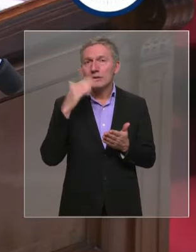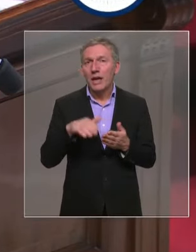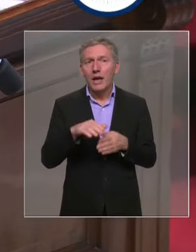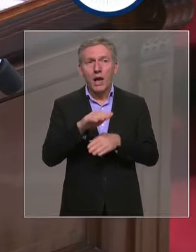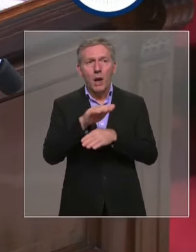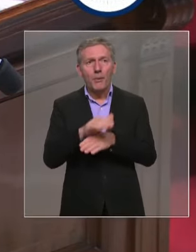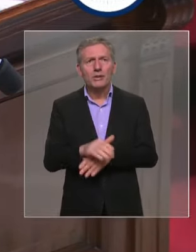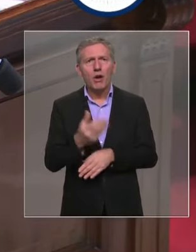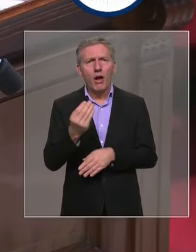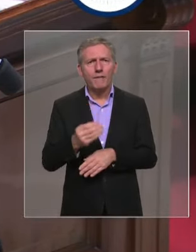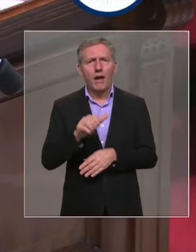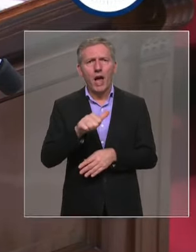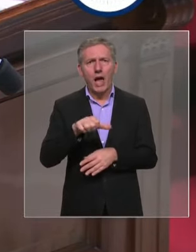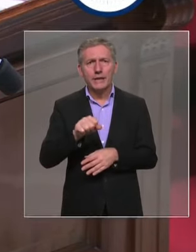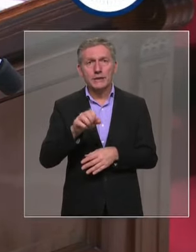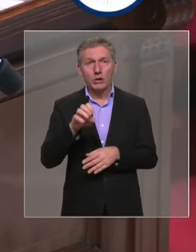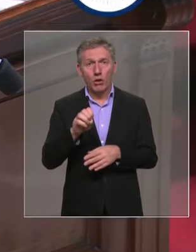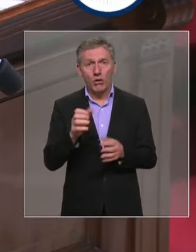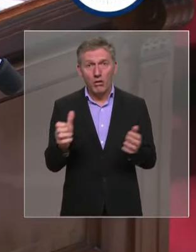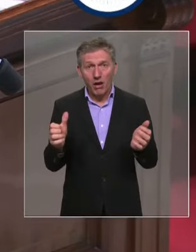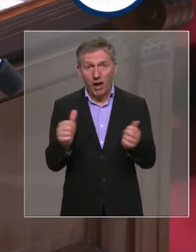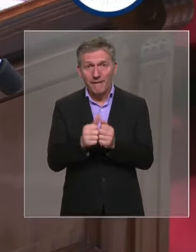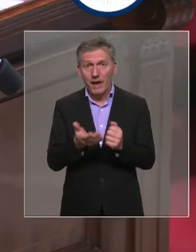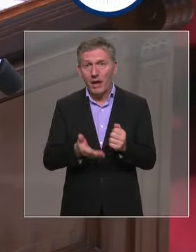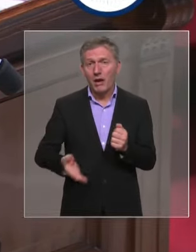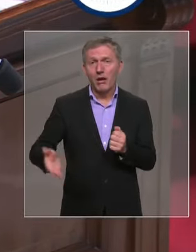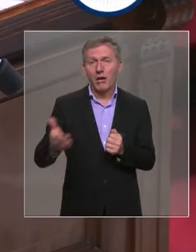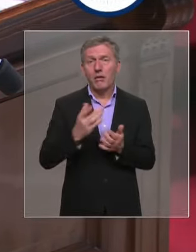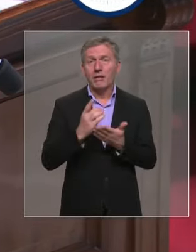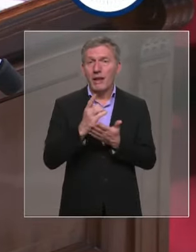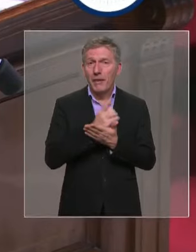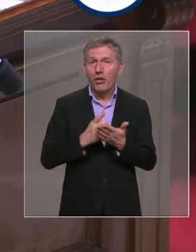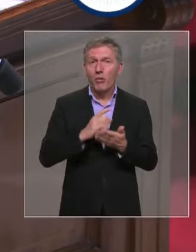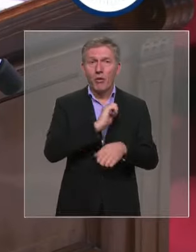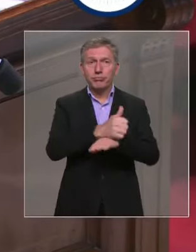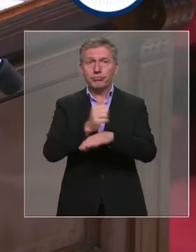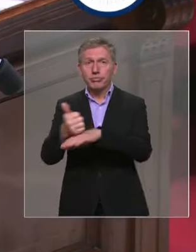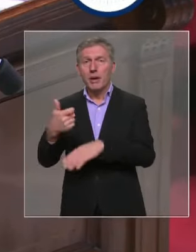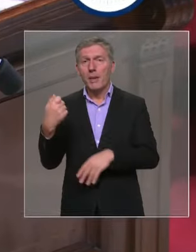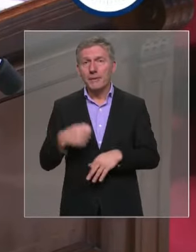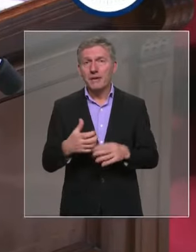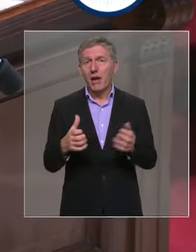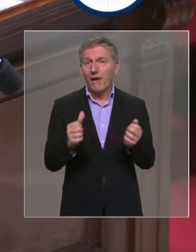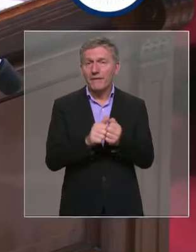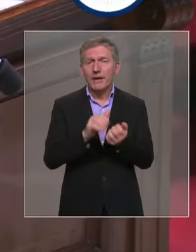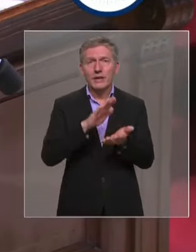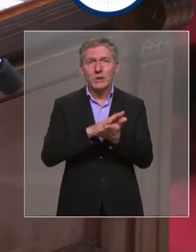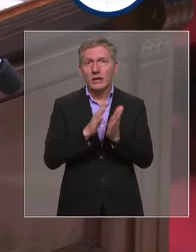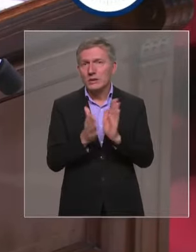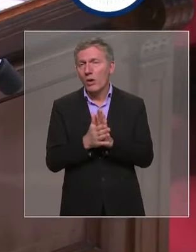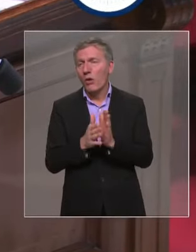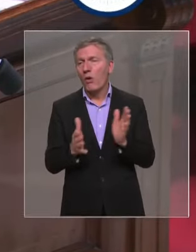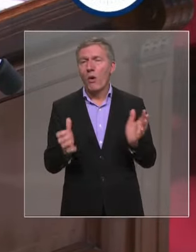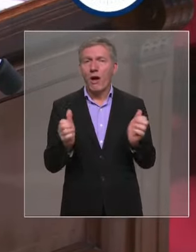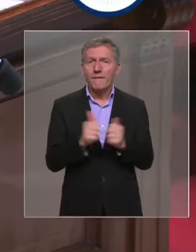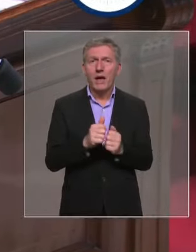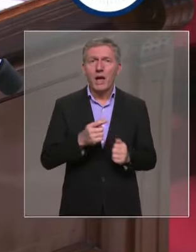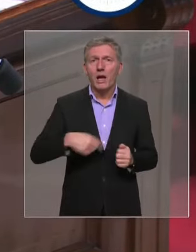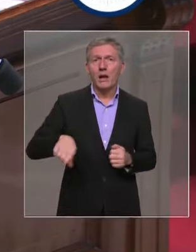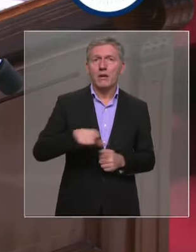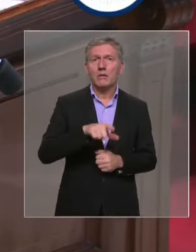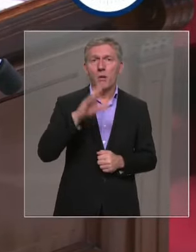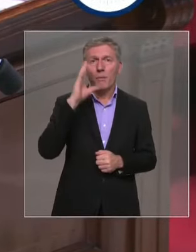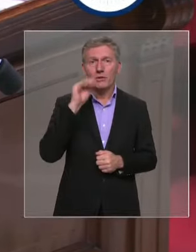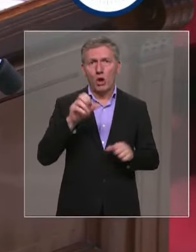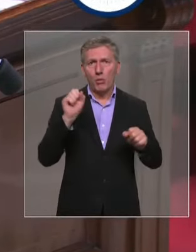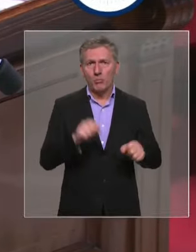de l'enfance, parce que c'est avec les présidents de département, c'est avec les associations, c'est avec les professionnels que nous y arriverons dès